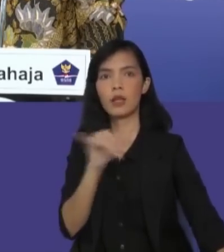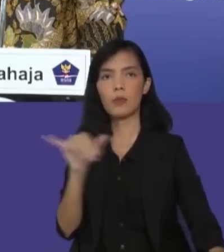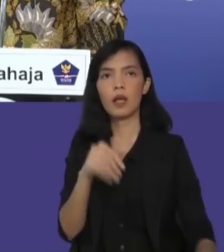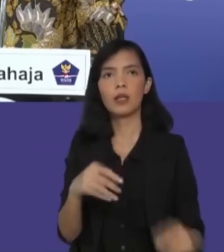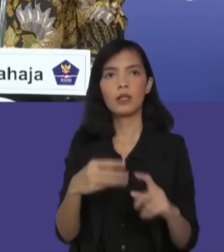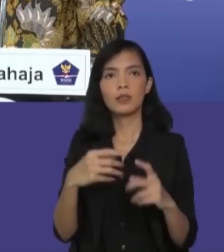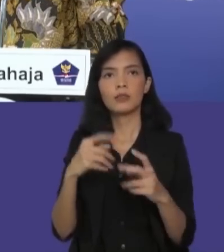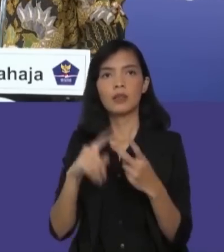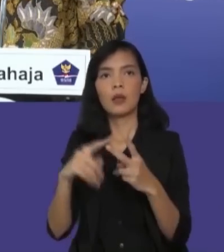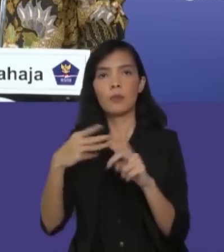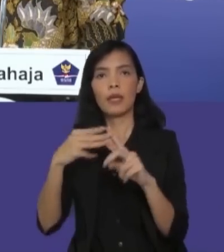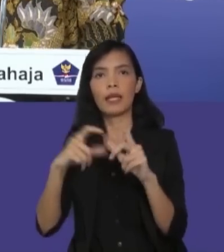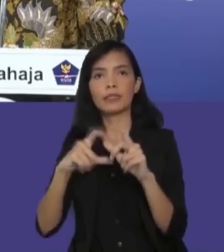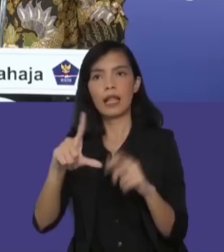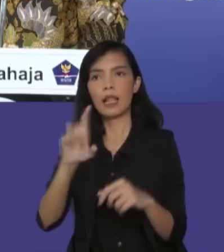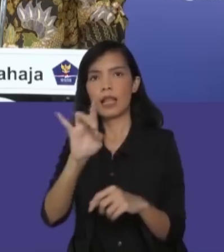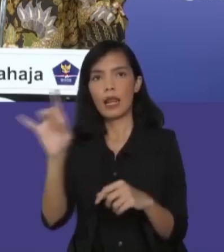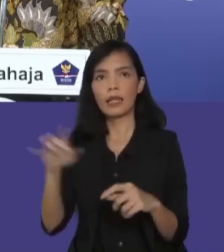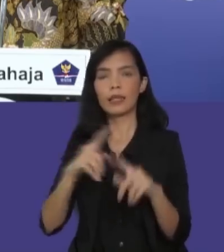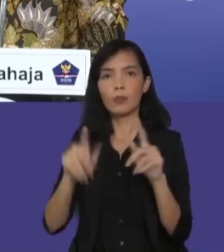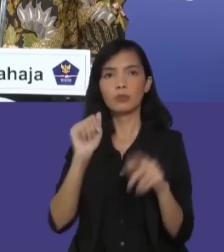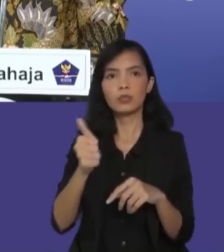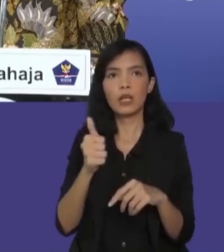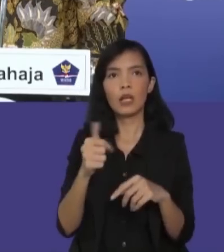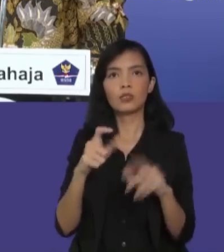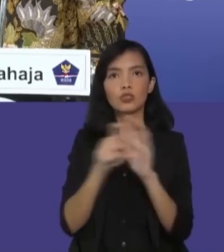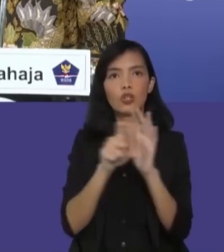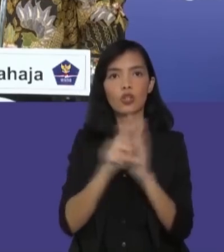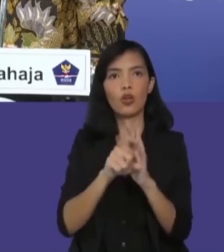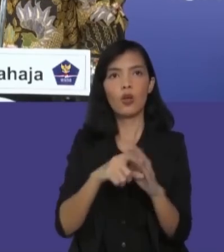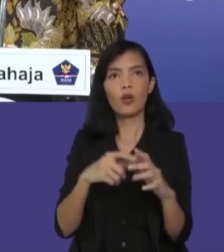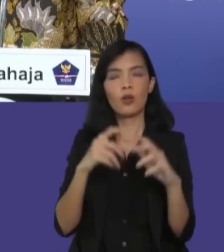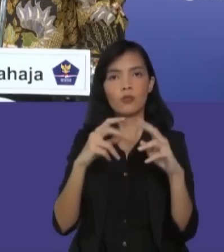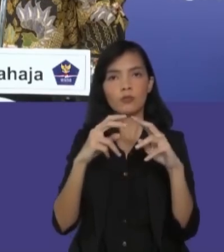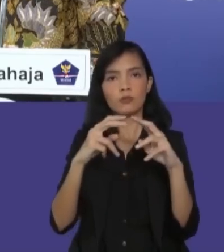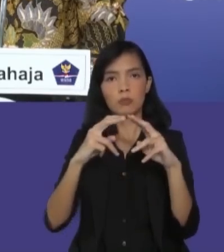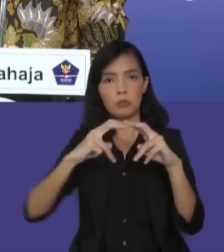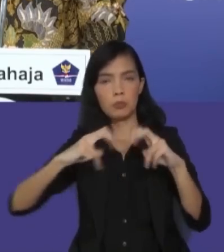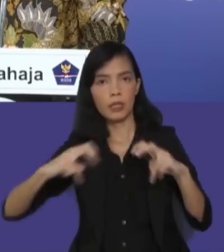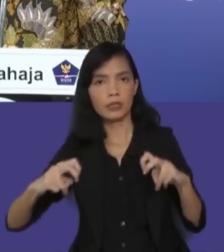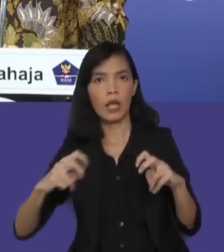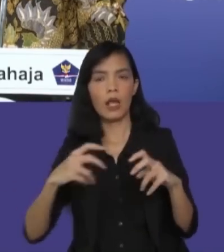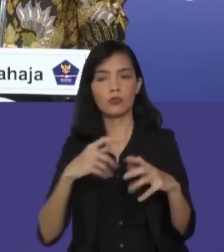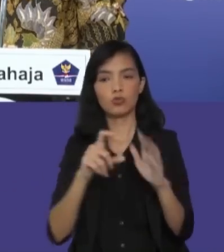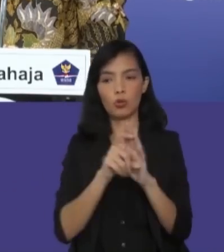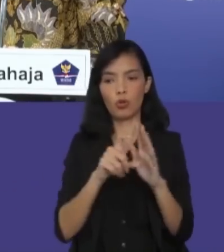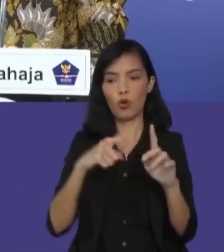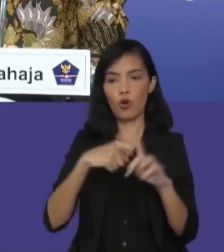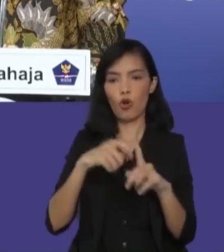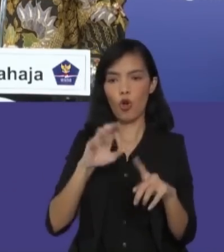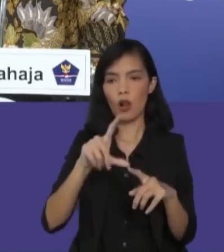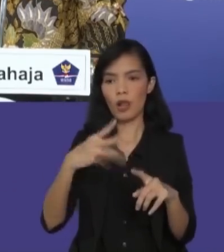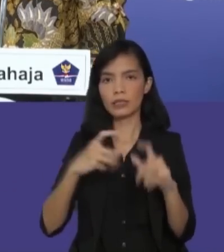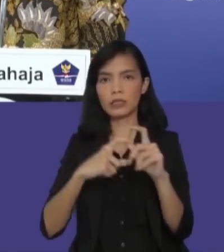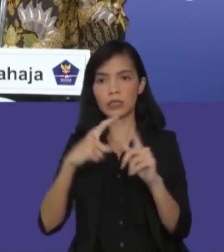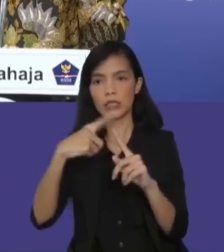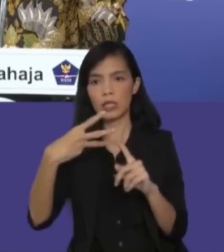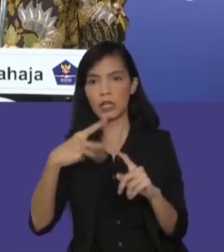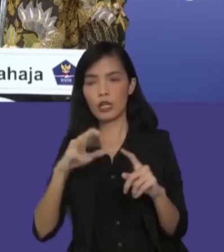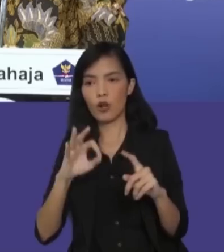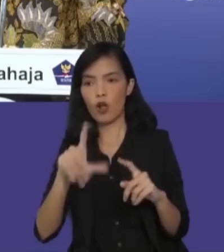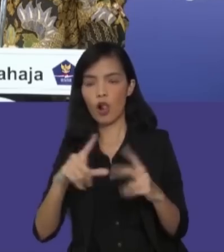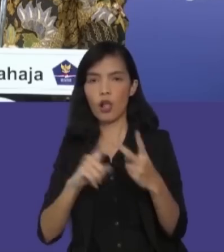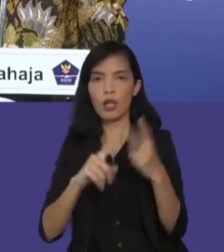BSL-2 lainnya, tapi juga bisa dilakukan misalkan pemeriksaan kolesterol, darah ya dan